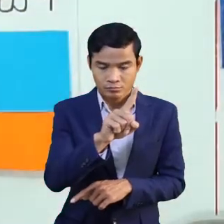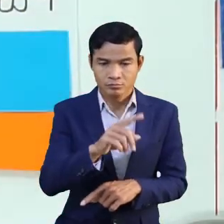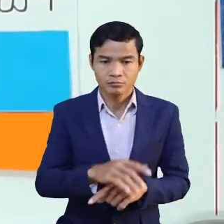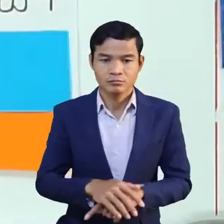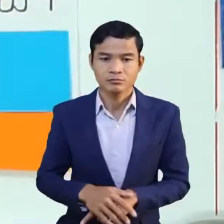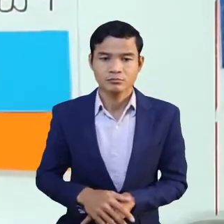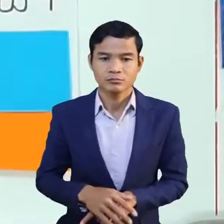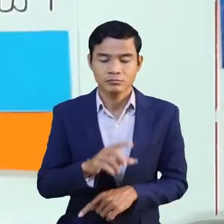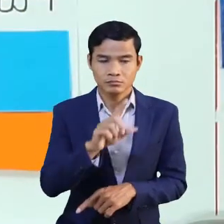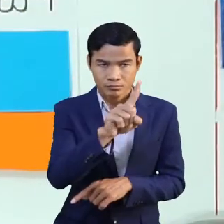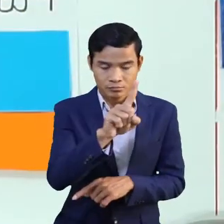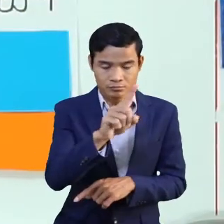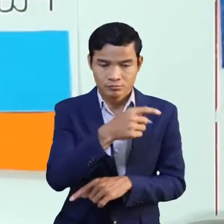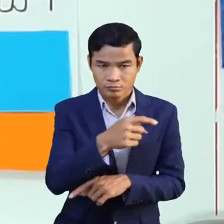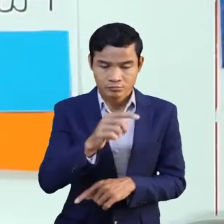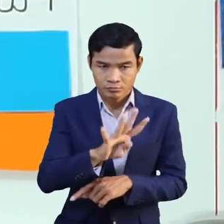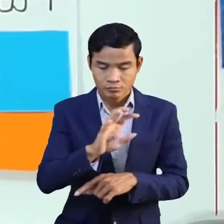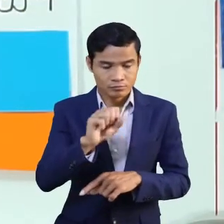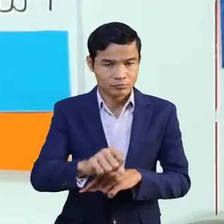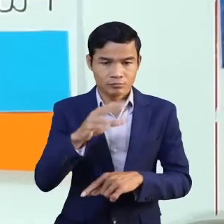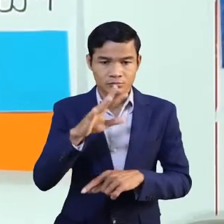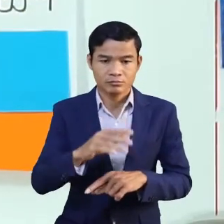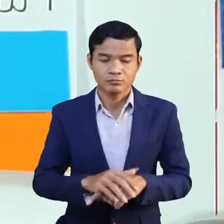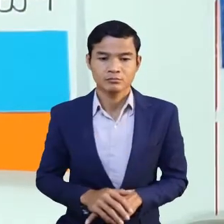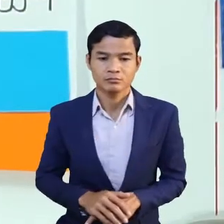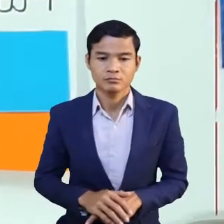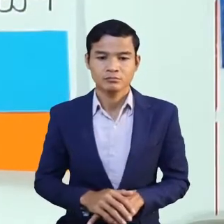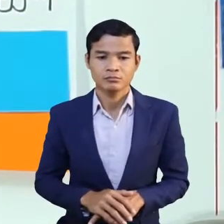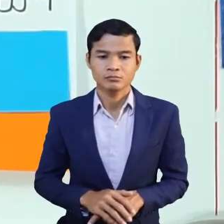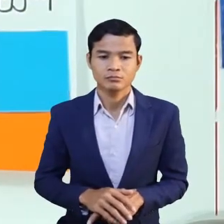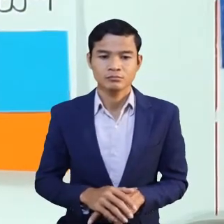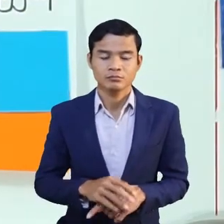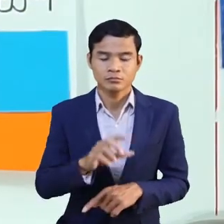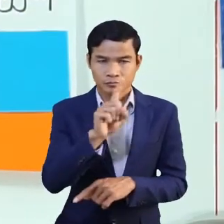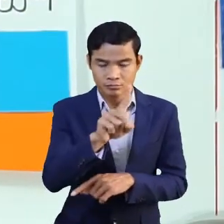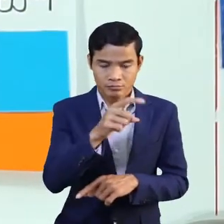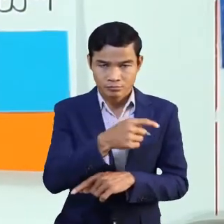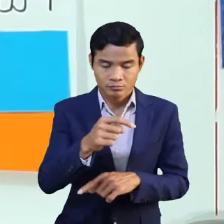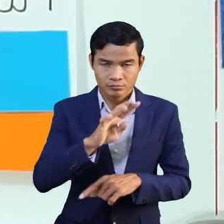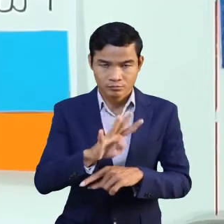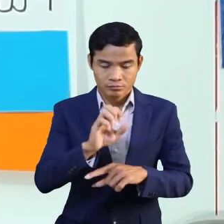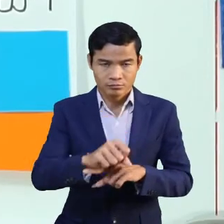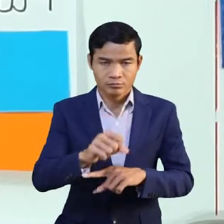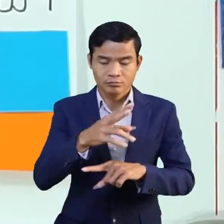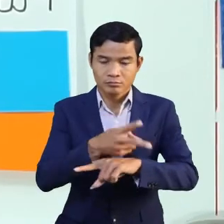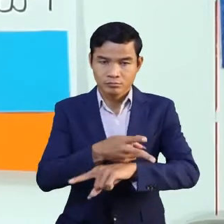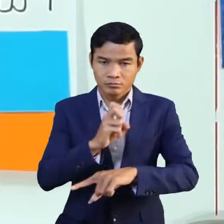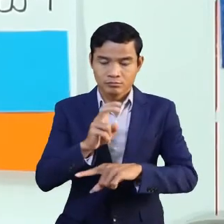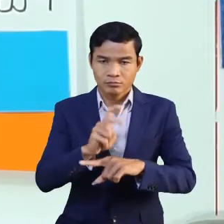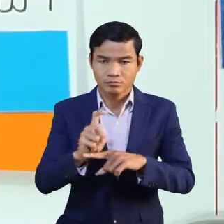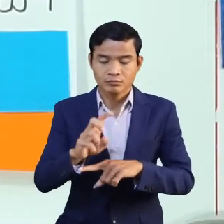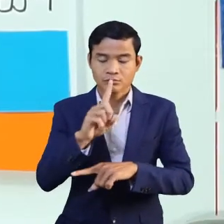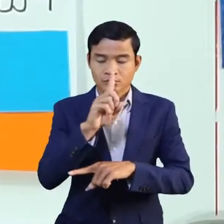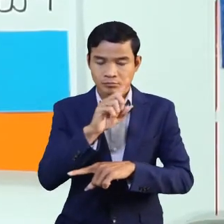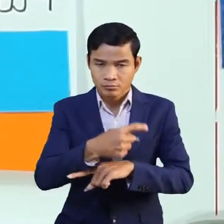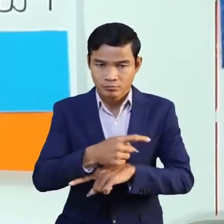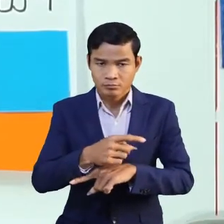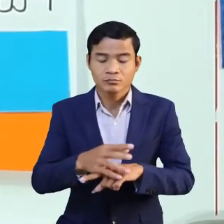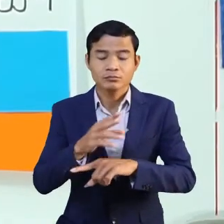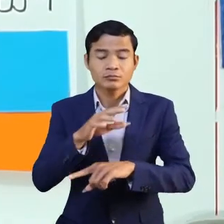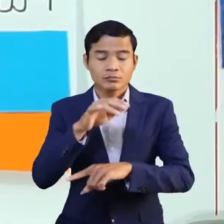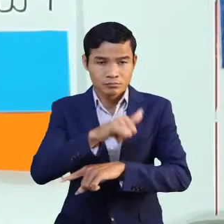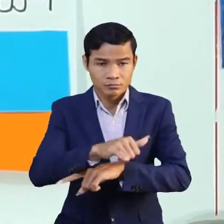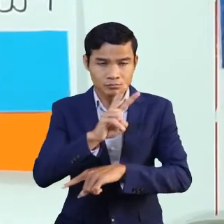ណាកូនចា1មិញដក4មិនបានវិញណាចា1ដក4មិនបានត្រូវខ្ចី1 2ខ្ទង់1000